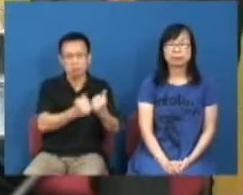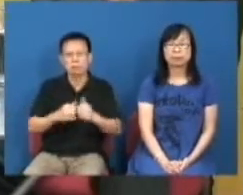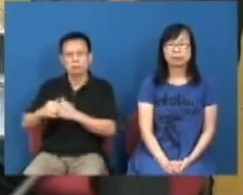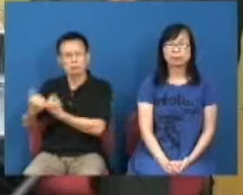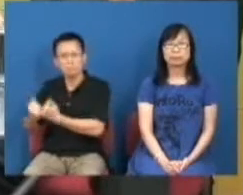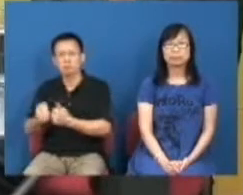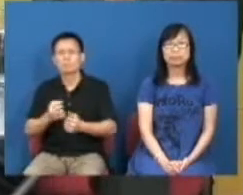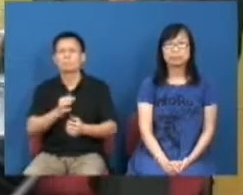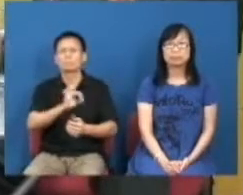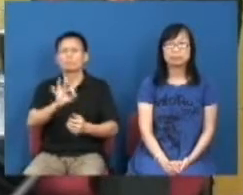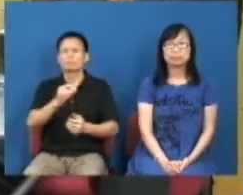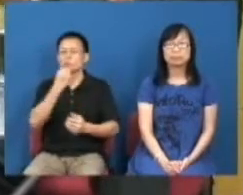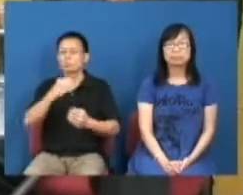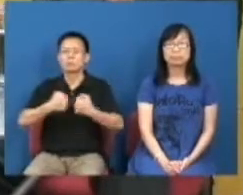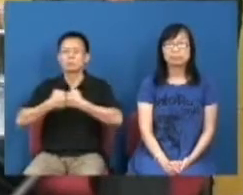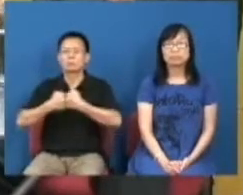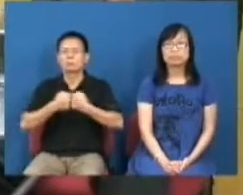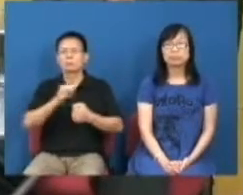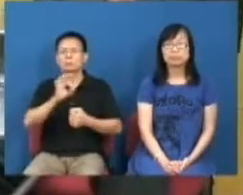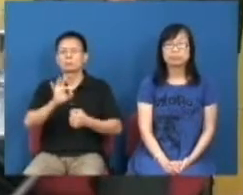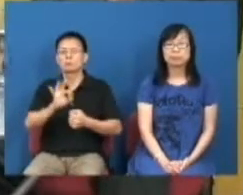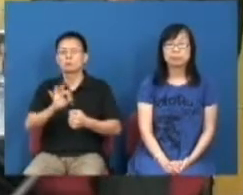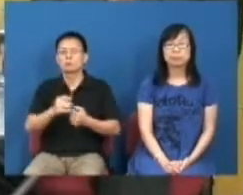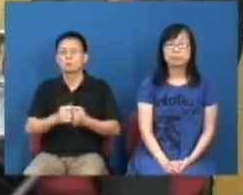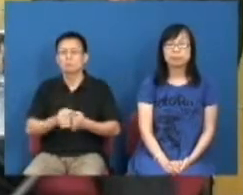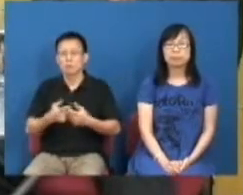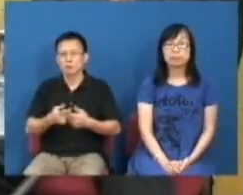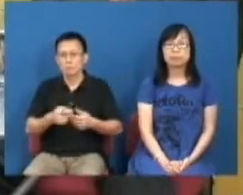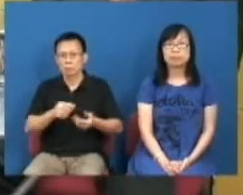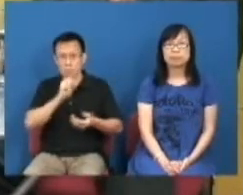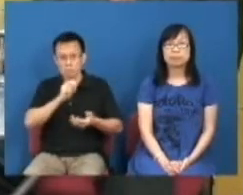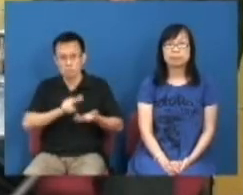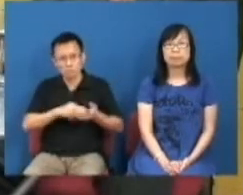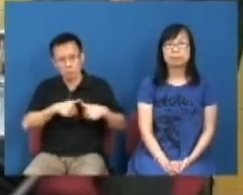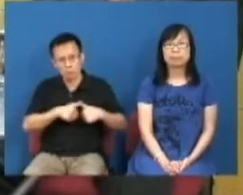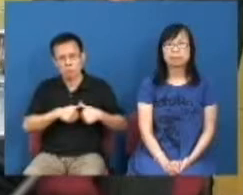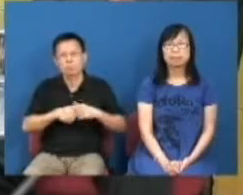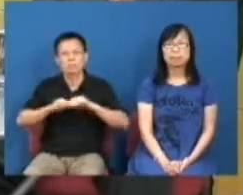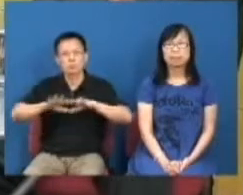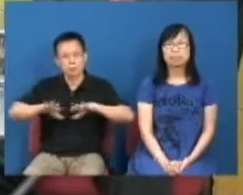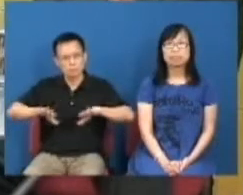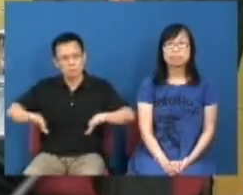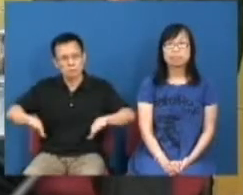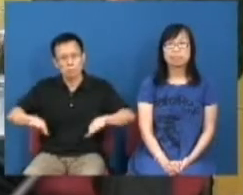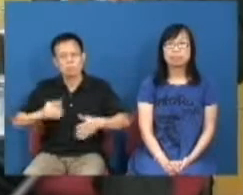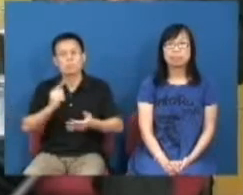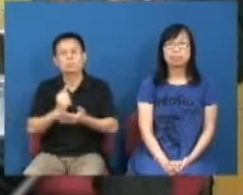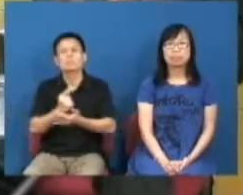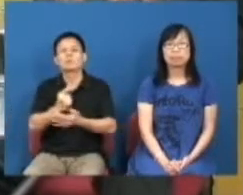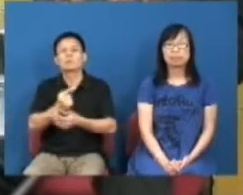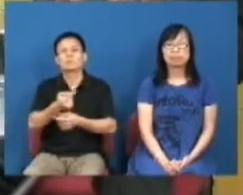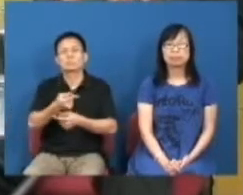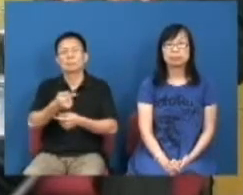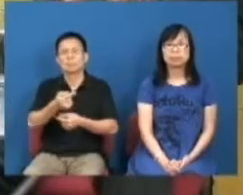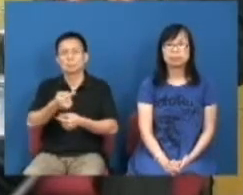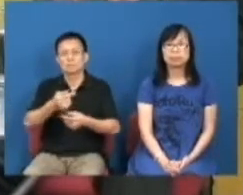衝突啦，那這個信心給到他們，那就調解都是講來講一樣東西，最重要的調